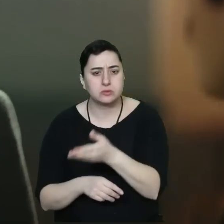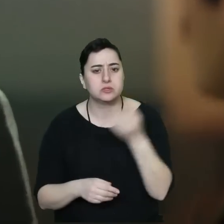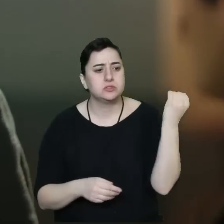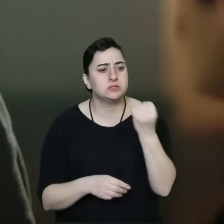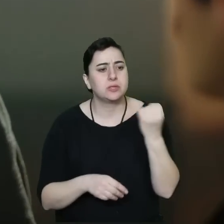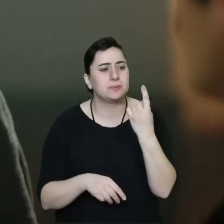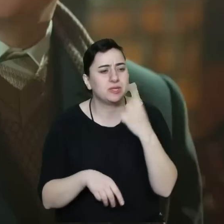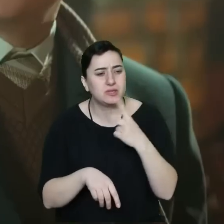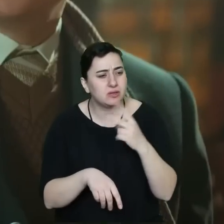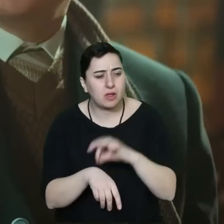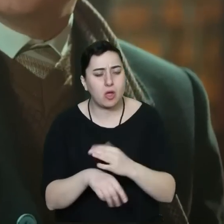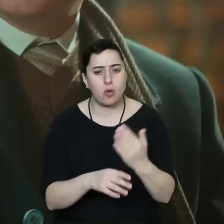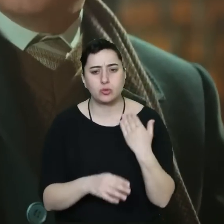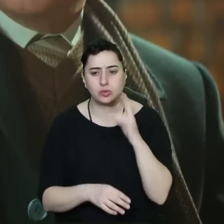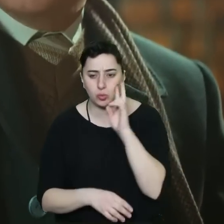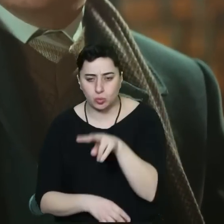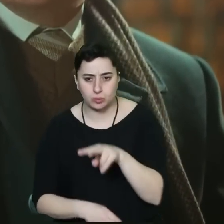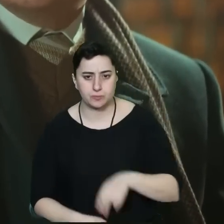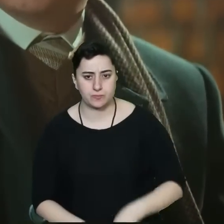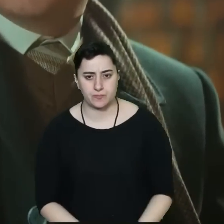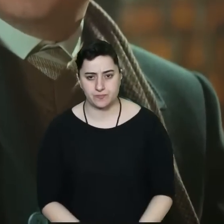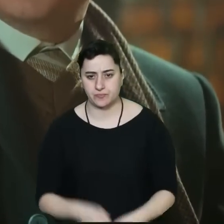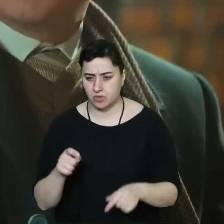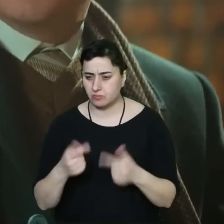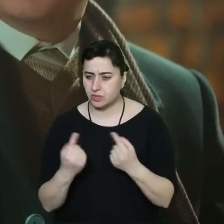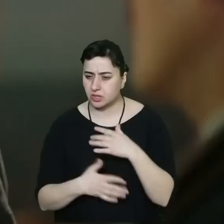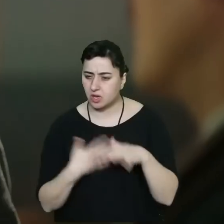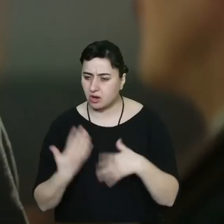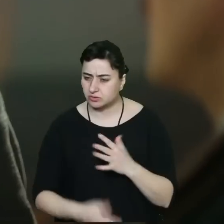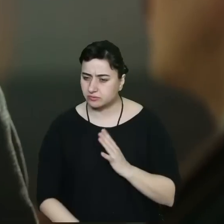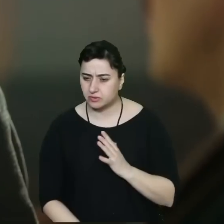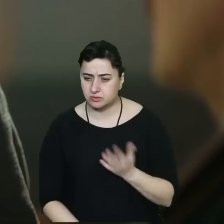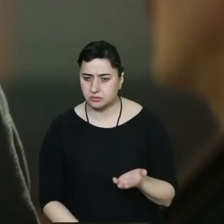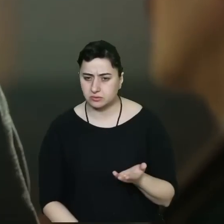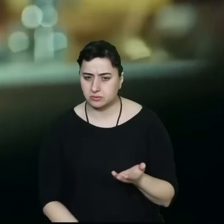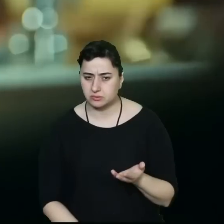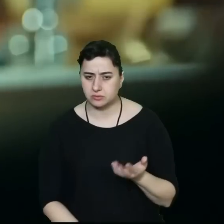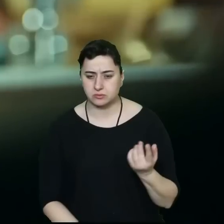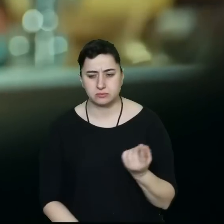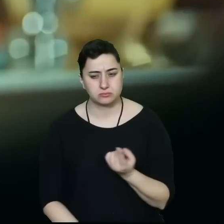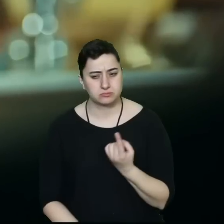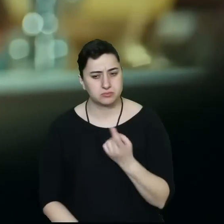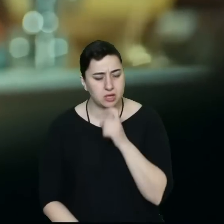cinayetten birkaç dakika önceydi. Bu işte bir karışıklık var. O muhakkak.